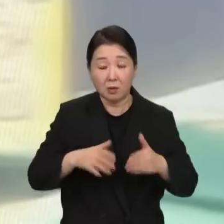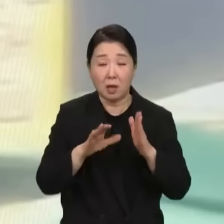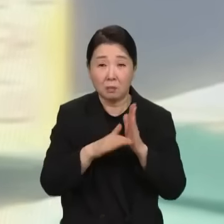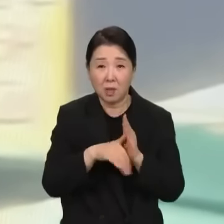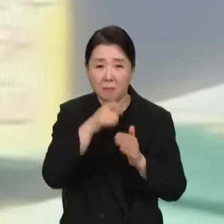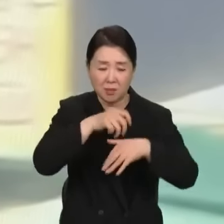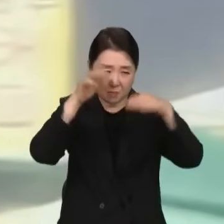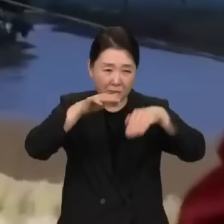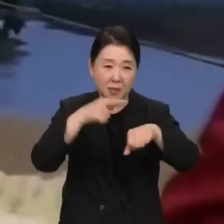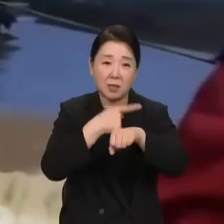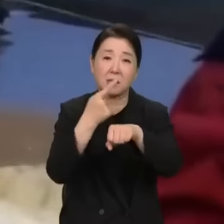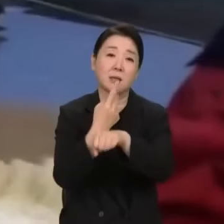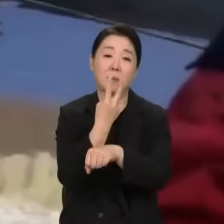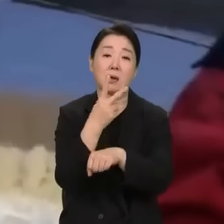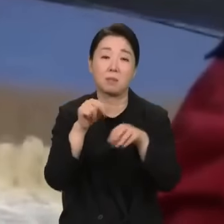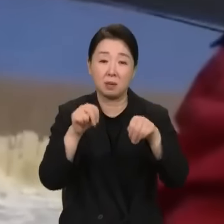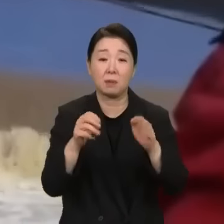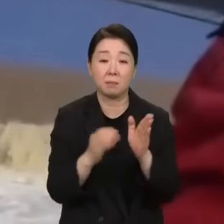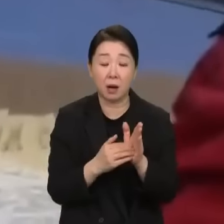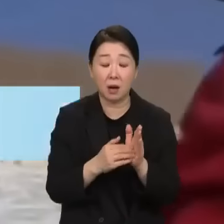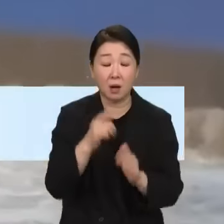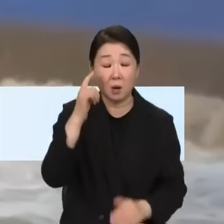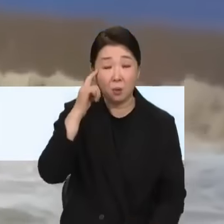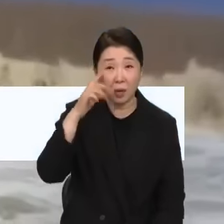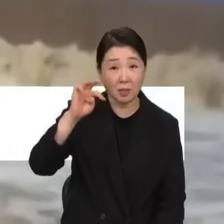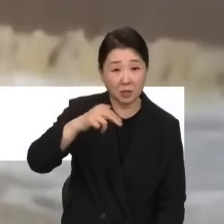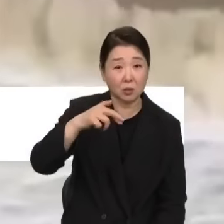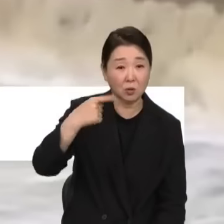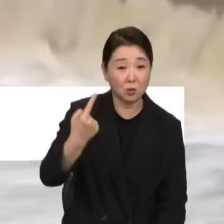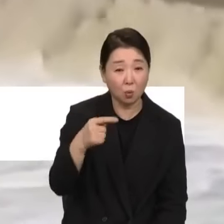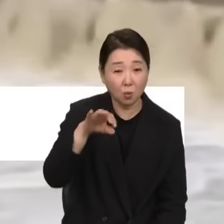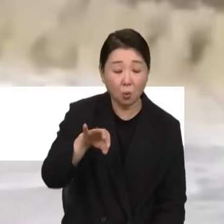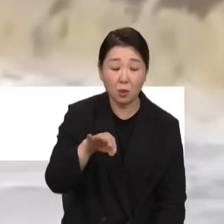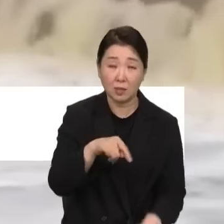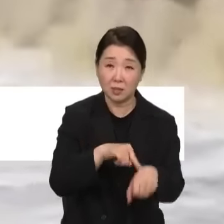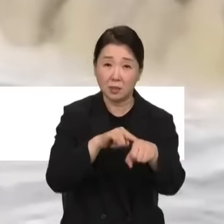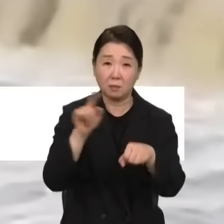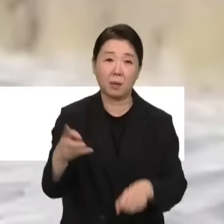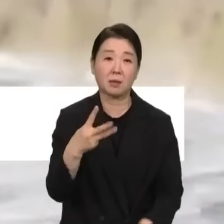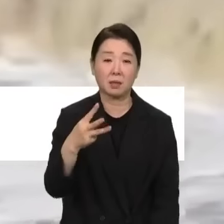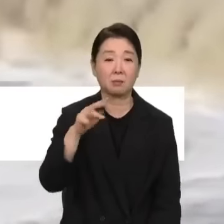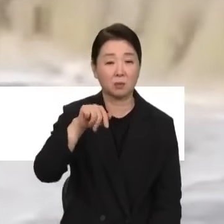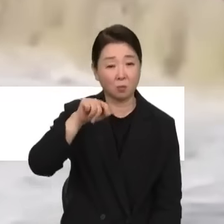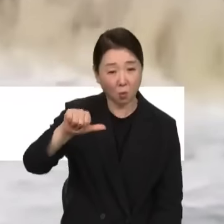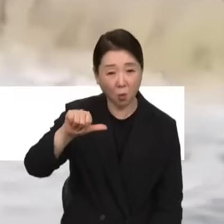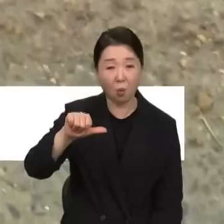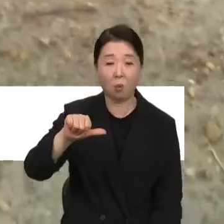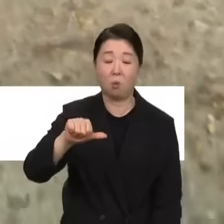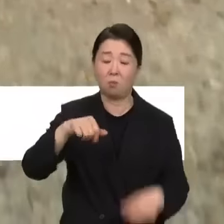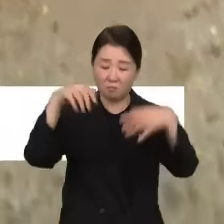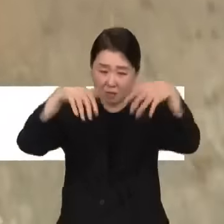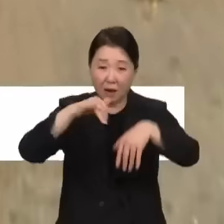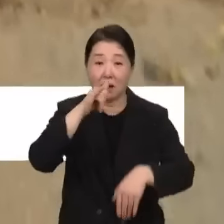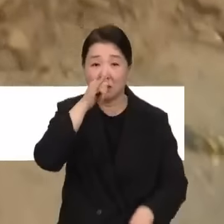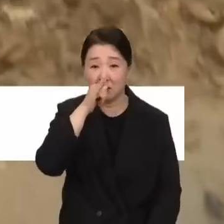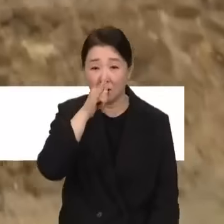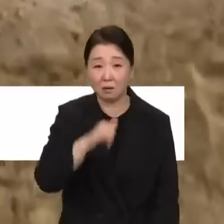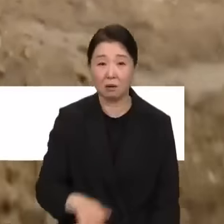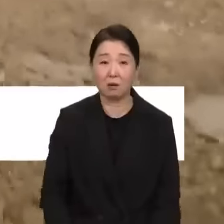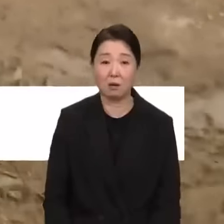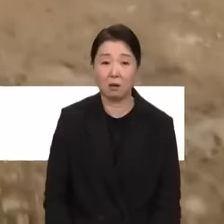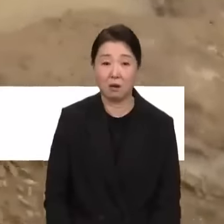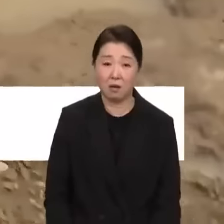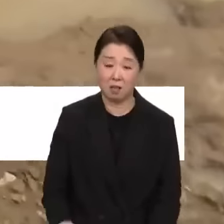비가 내렸습니다. 진도 위신에는 시간당 103.5mm 폭우가 쏟아졌습니다. 중장비가 불어난